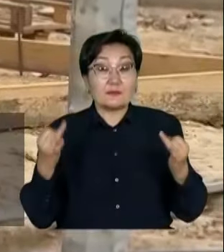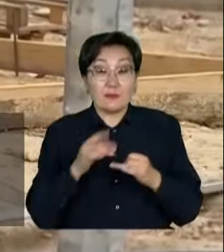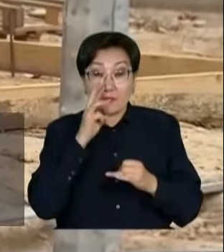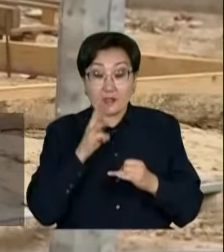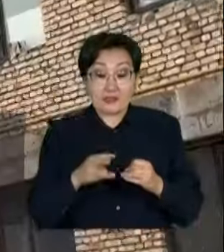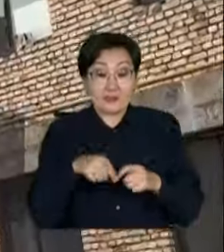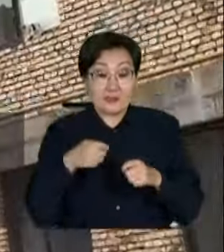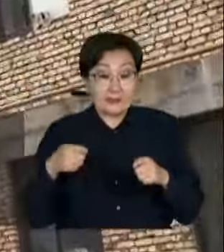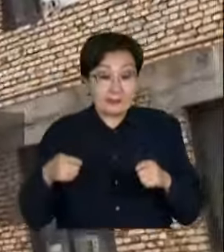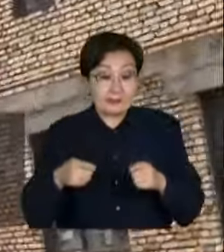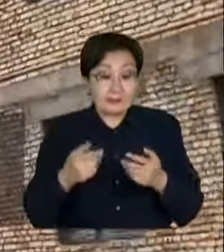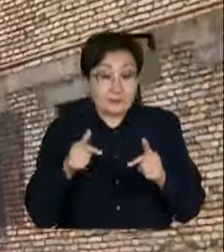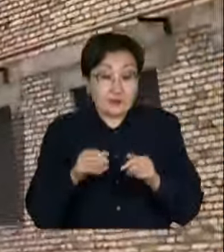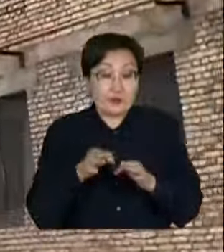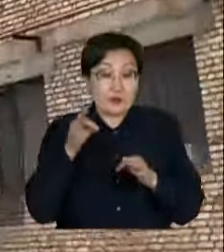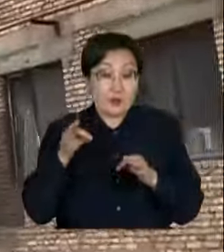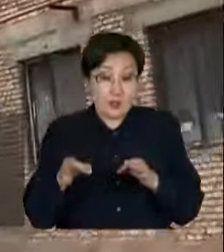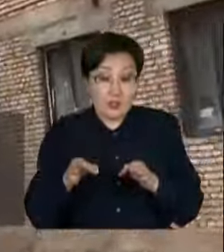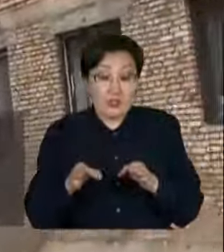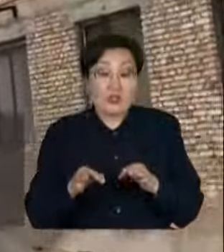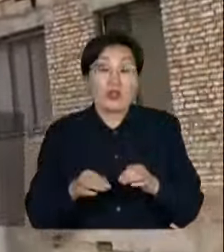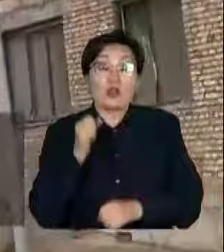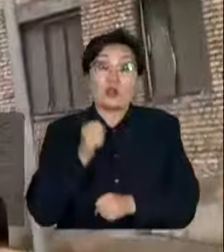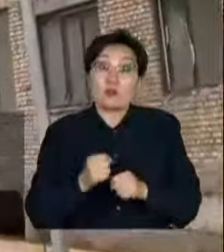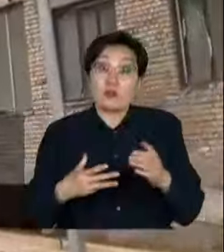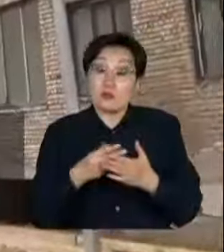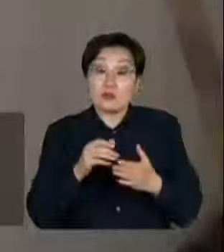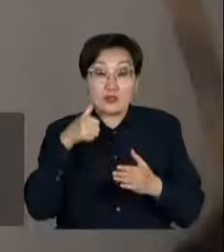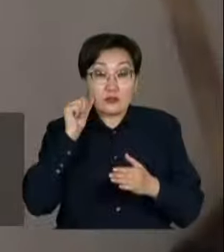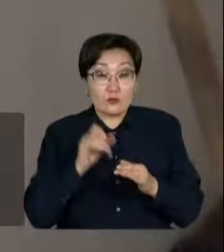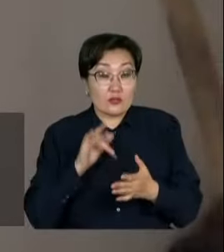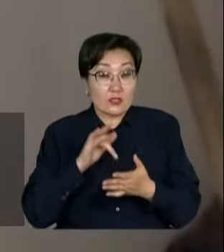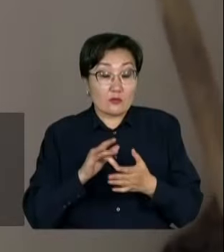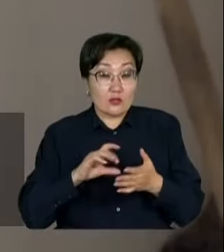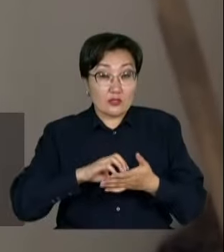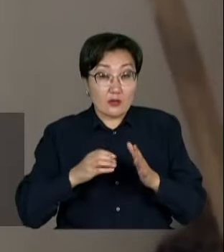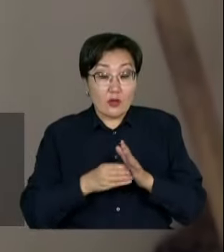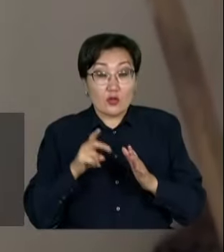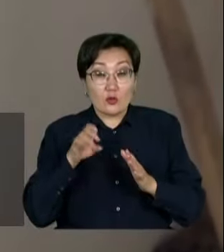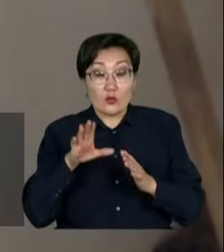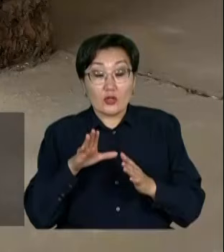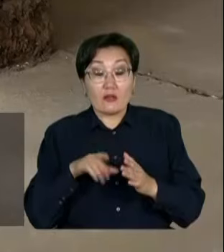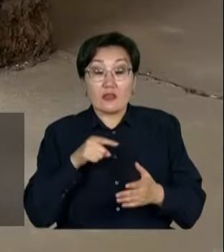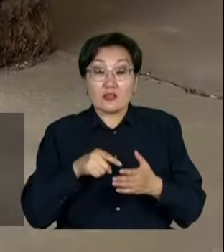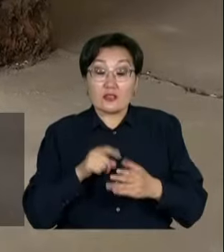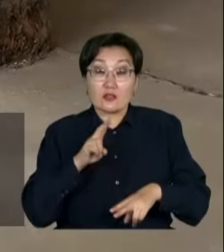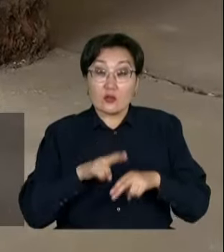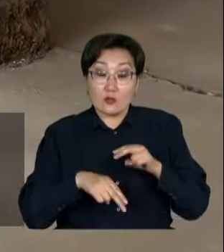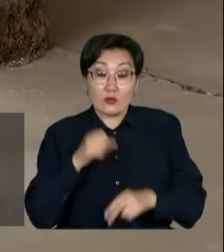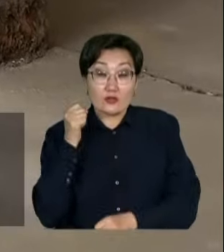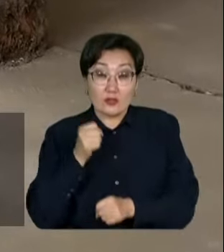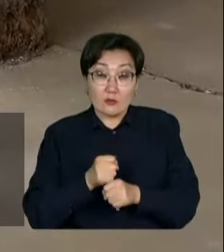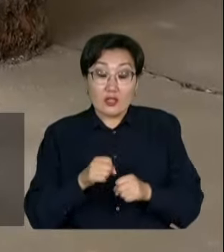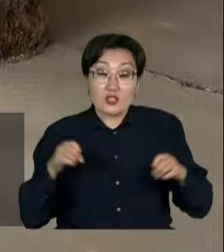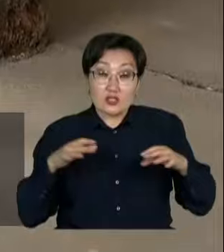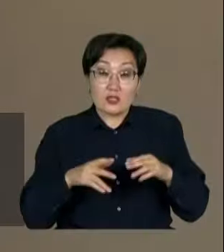жыры осы аталған өңірлерді де өзекті көрінеді. Мысалы, күнігіші орталық кеңсеге Қонаевтағы құрылысшылар жиналып шу